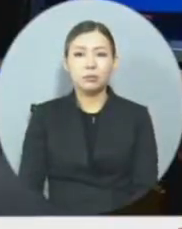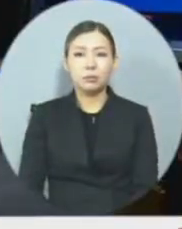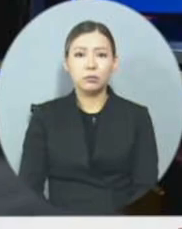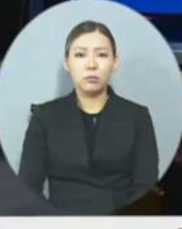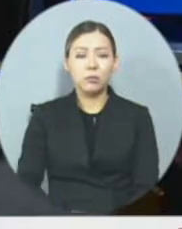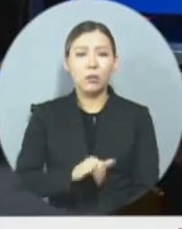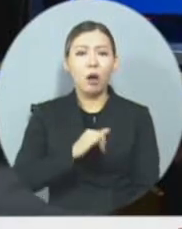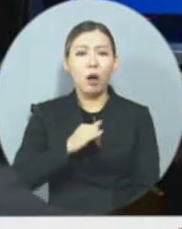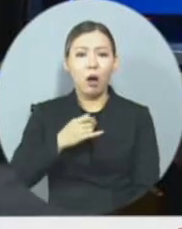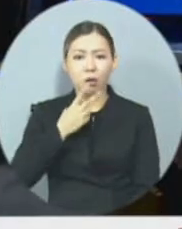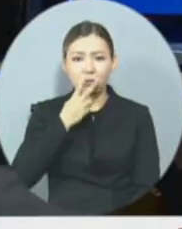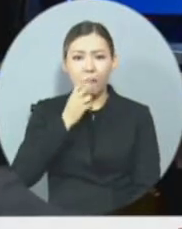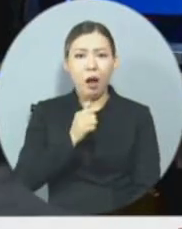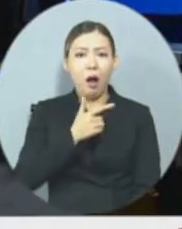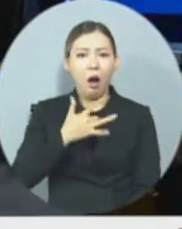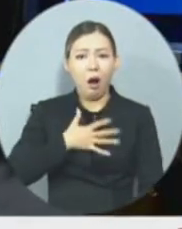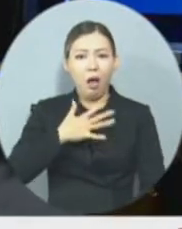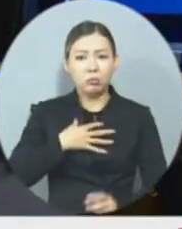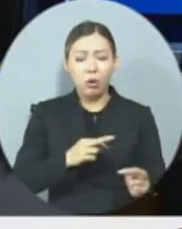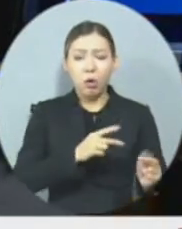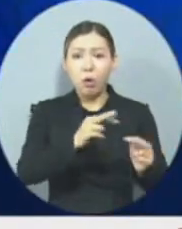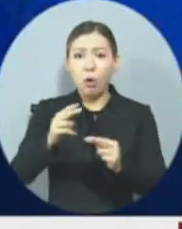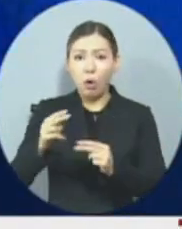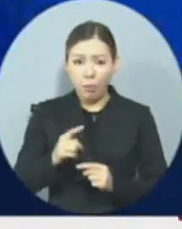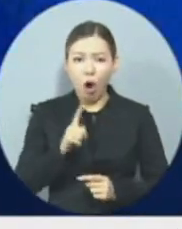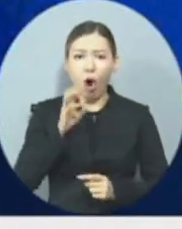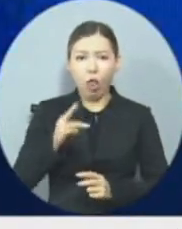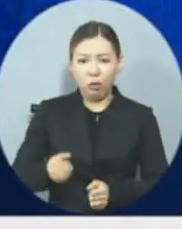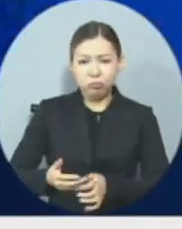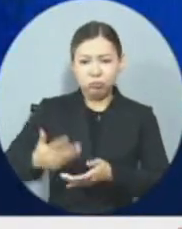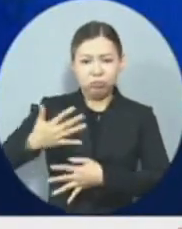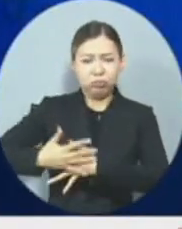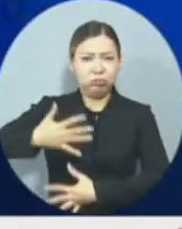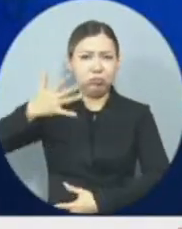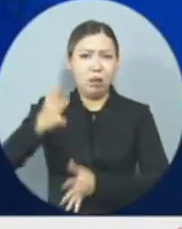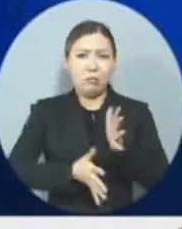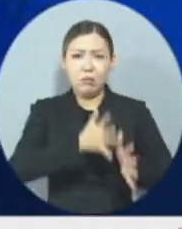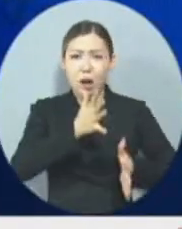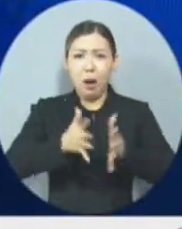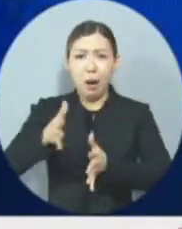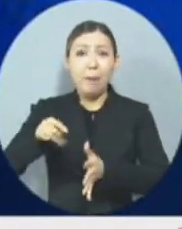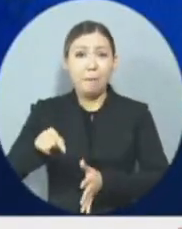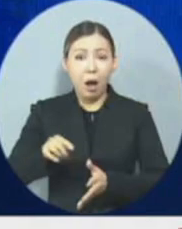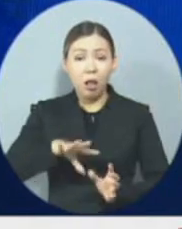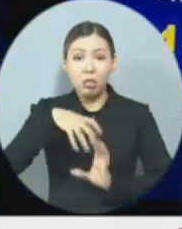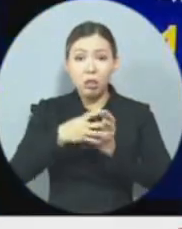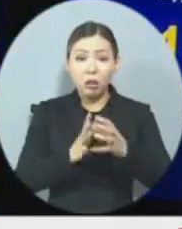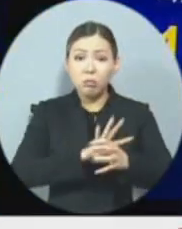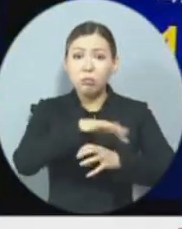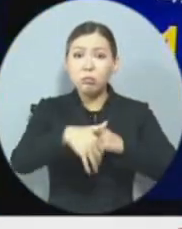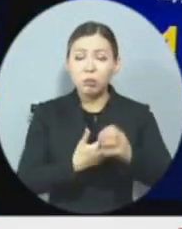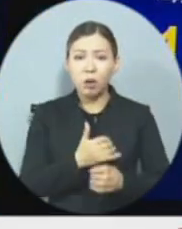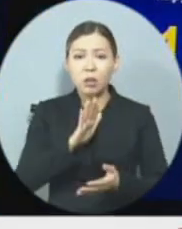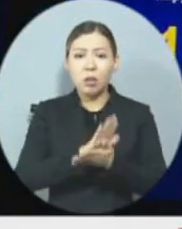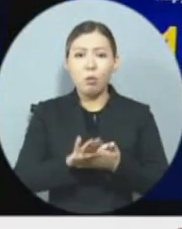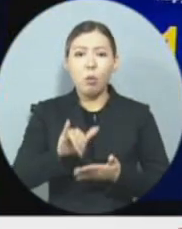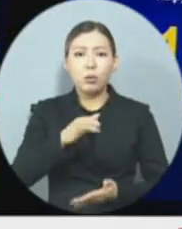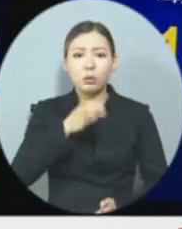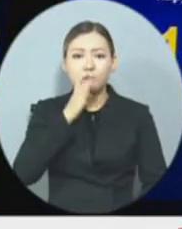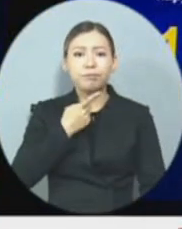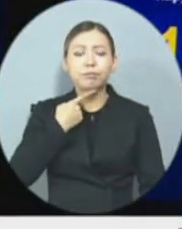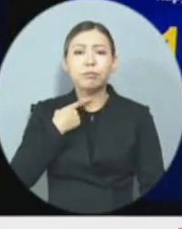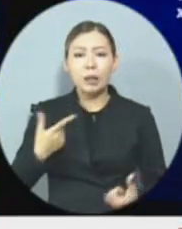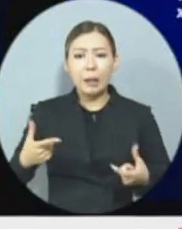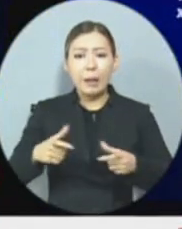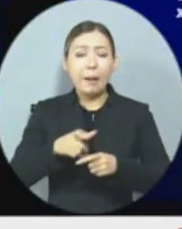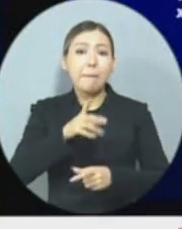Өөр амьсгалын өөрчлөлт, хотчилт, хүний буруутай үйл ажиллагаанаас шалтгаалж дэлхийн нийтээр цэвэр усны хомсдол бий болох нөхцөл бүрдэж байна. Монгол улсын